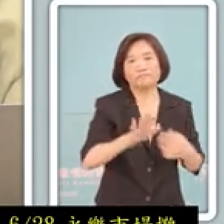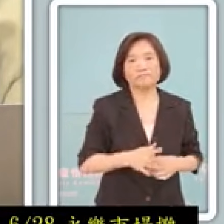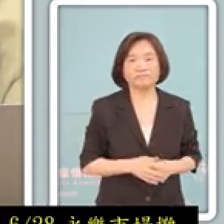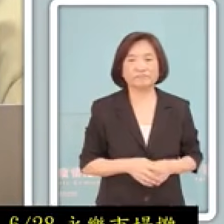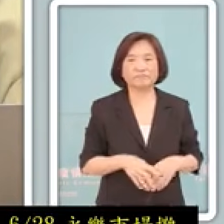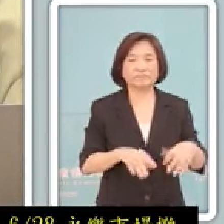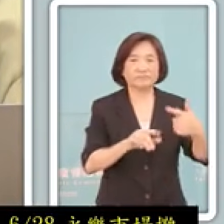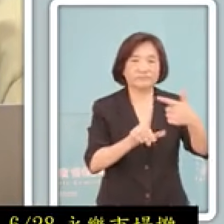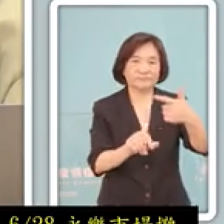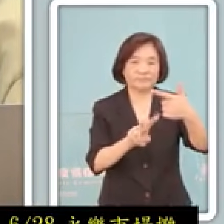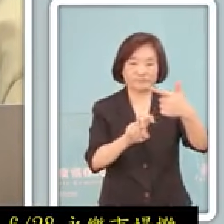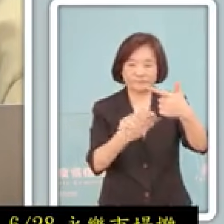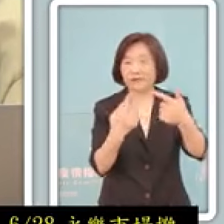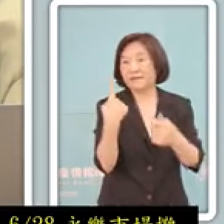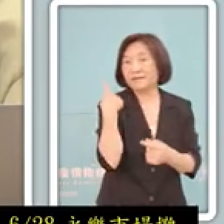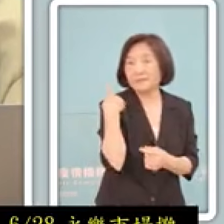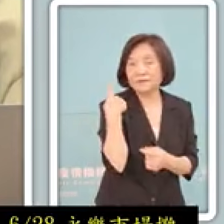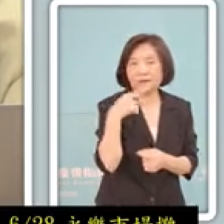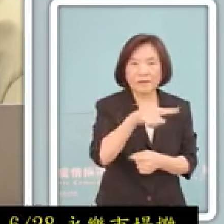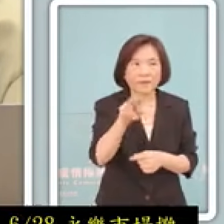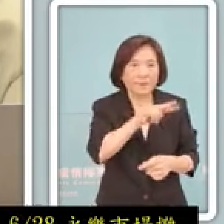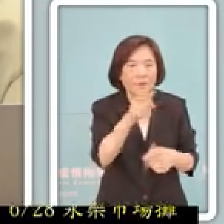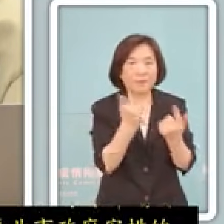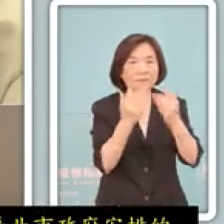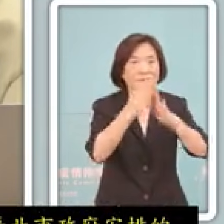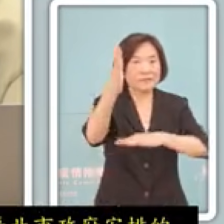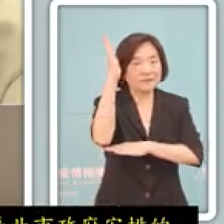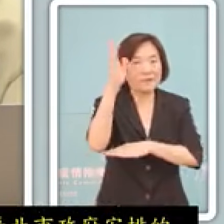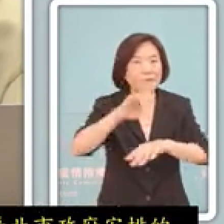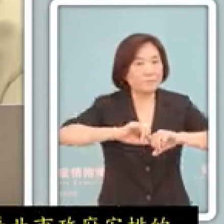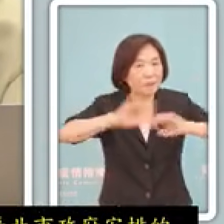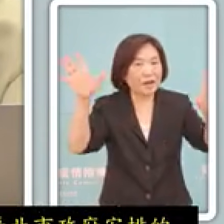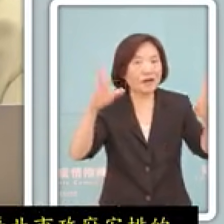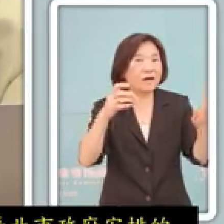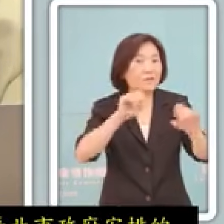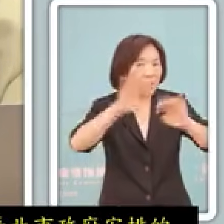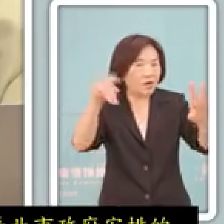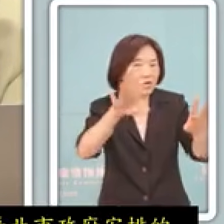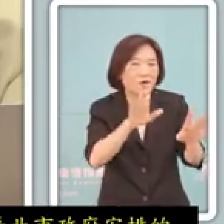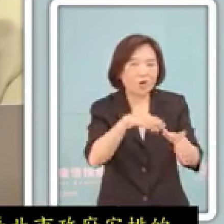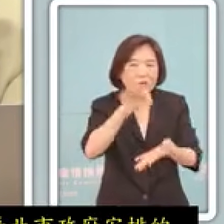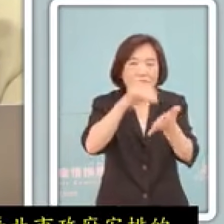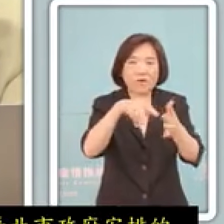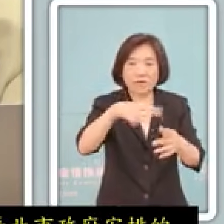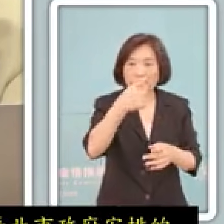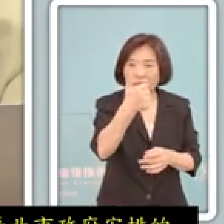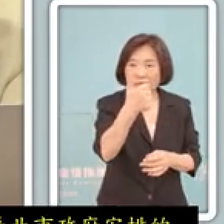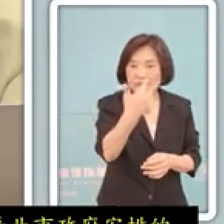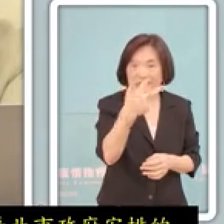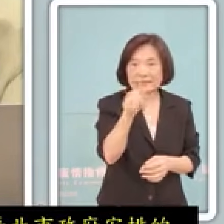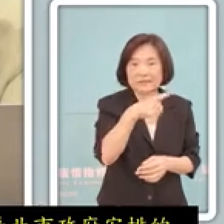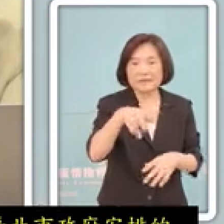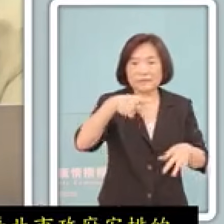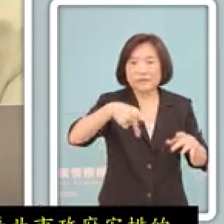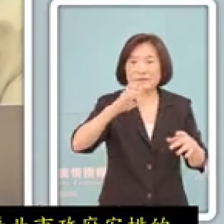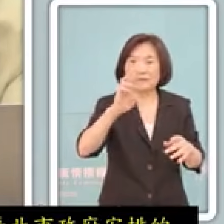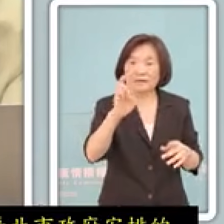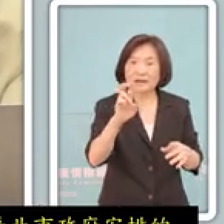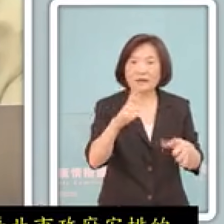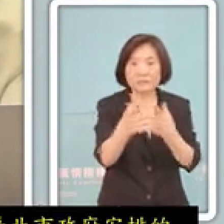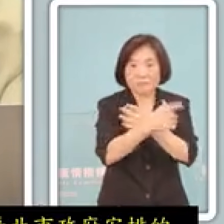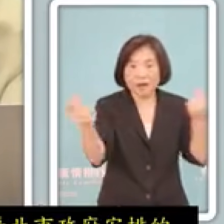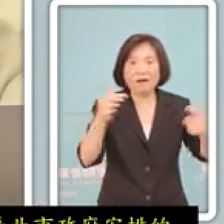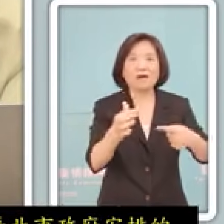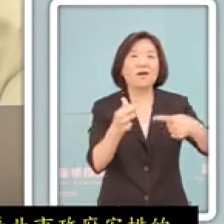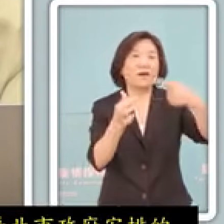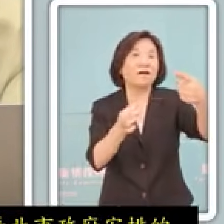在29号，也就是昨天，大家看到台北市政府发了一个新闻稿，讲到157个人 PCR 的结果全部都